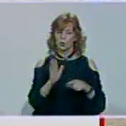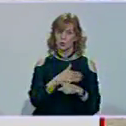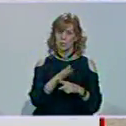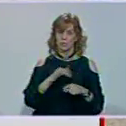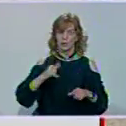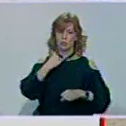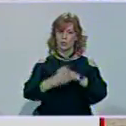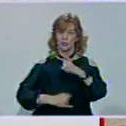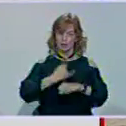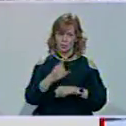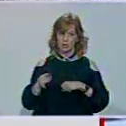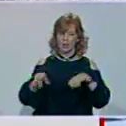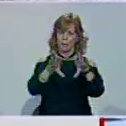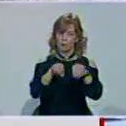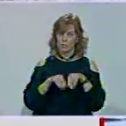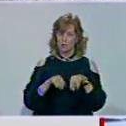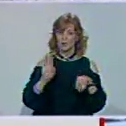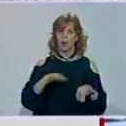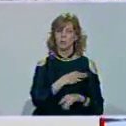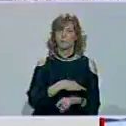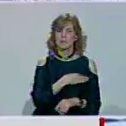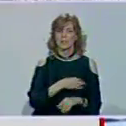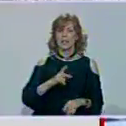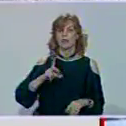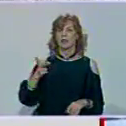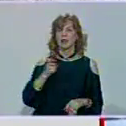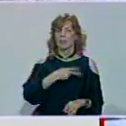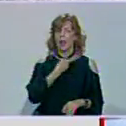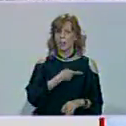Ploscaru. Acesta a fost admis la Universitatea Oxford și ține legătura în permanență cu Dan.